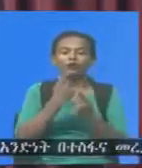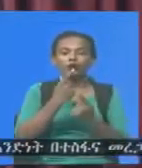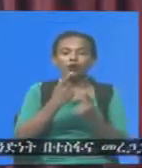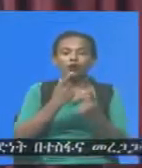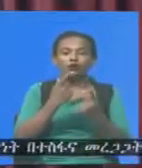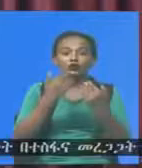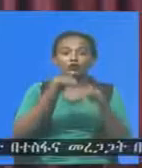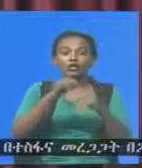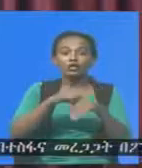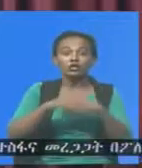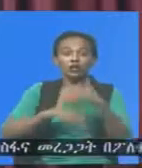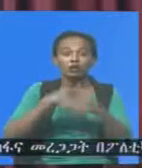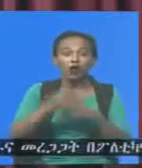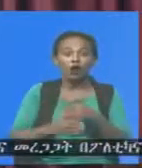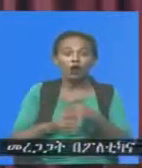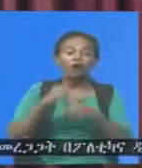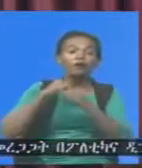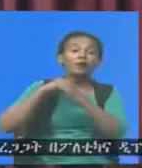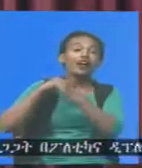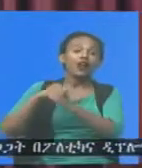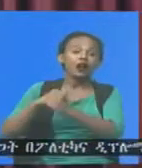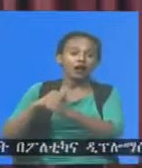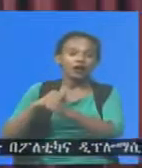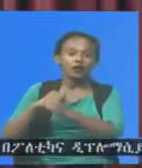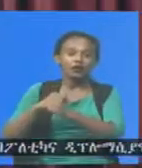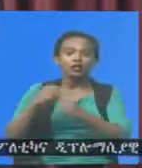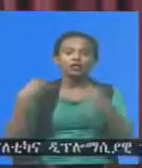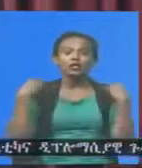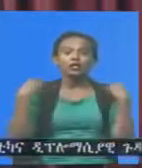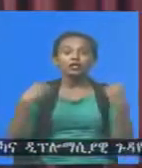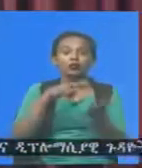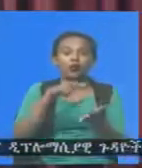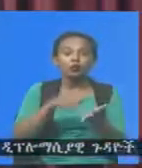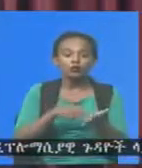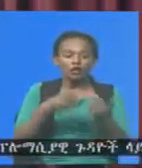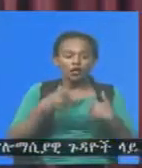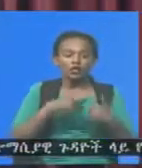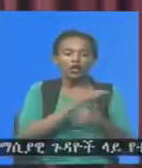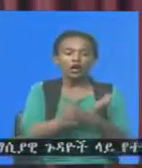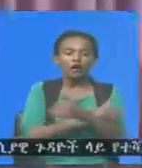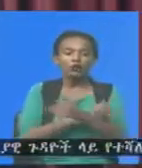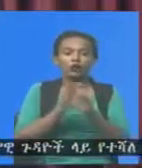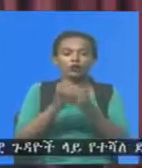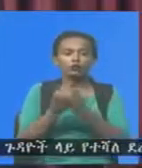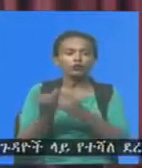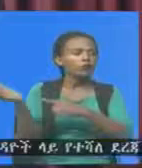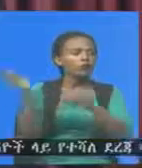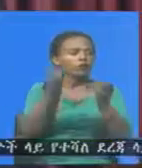ከተወሰነ ጊዜ በኋላ መከላከያን ይደን ተቋሞቻቸውን ያለን አቅምና ሁኔታ መጎብኘት ይችላል።